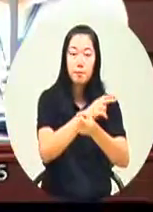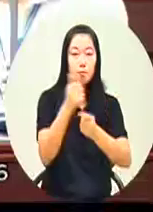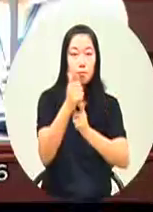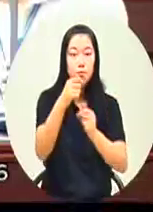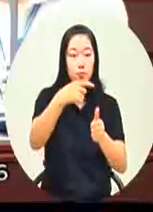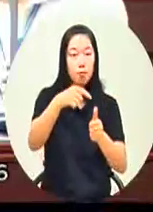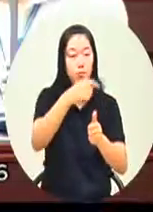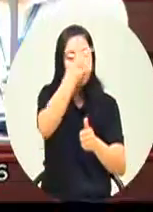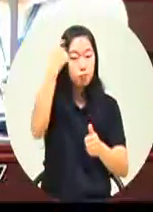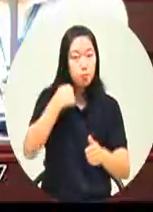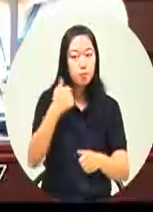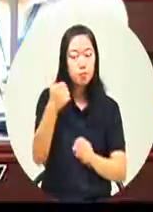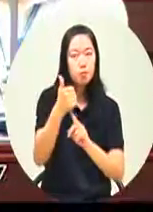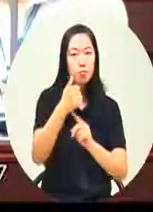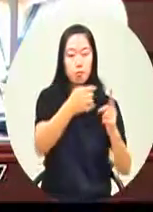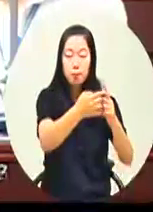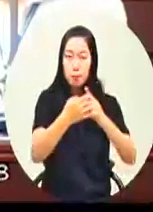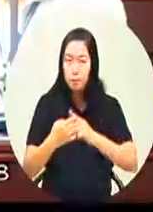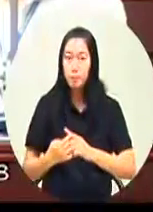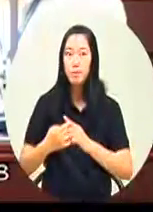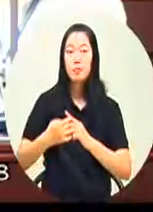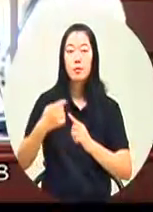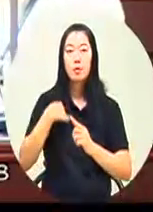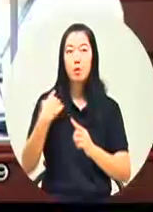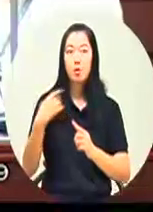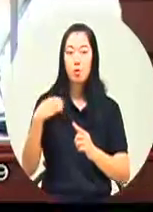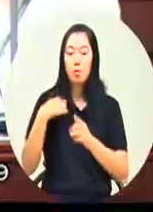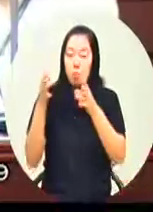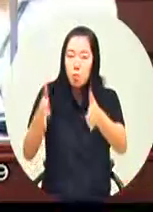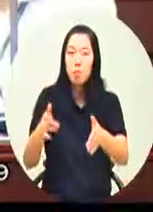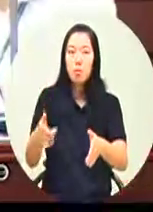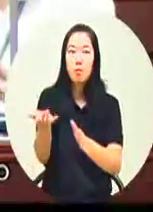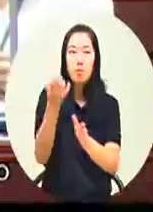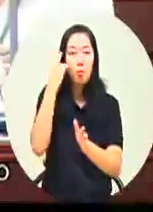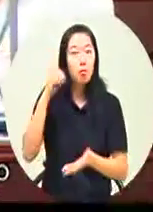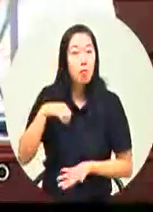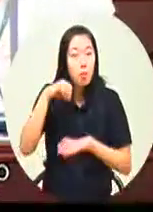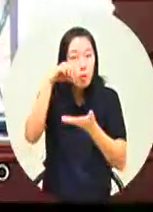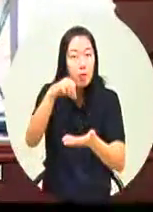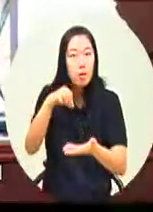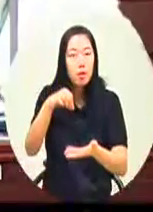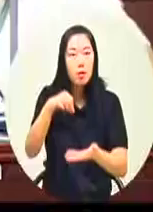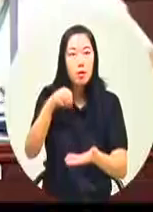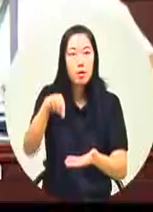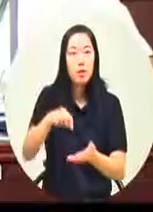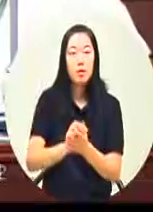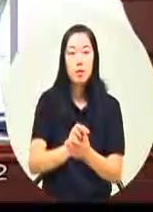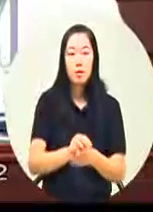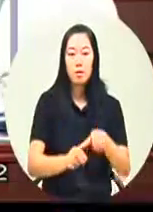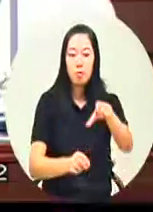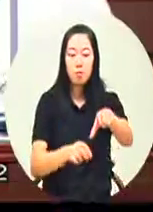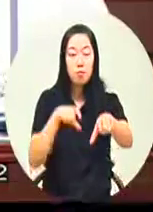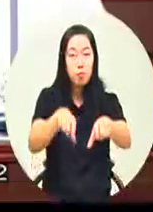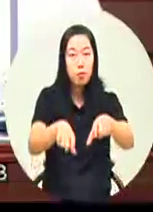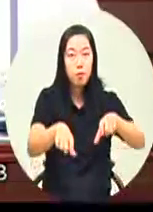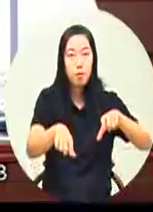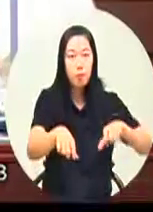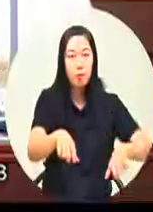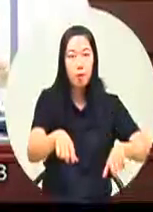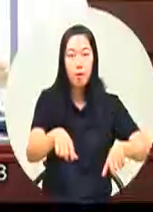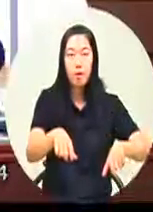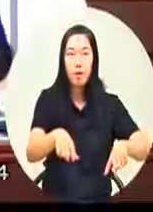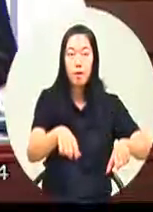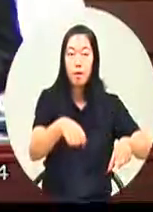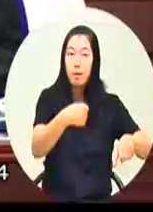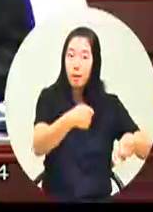我们交通局来，我们也特别针对这个刚才议员所提到的那个三轮的车辆，三